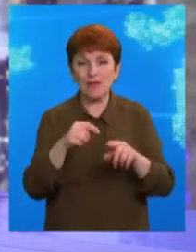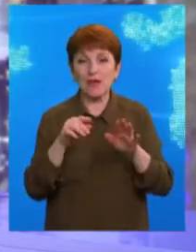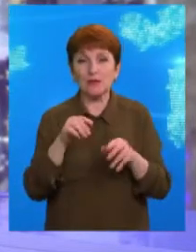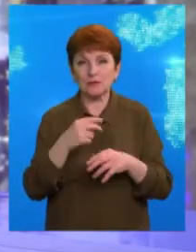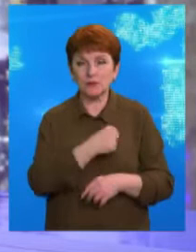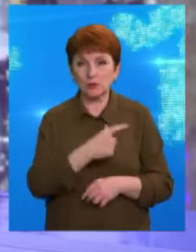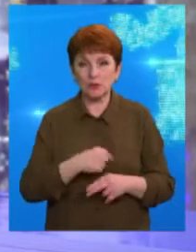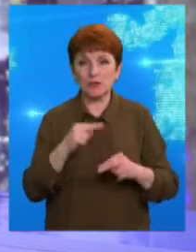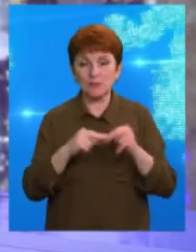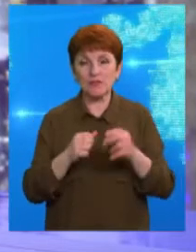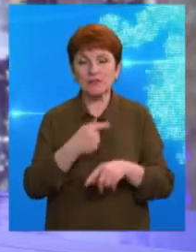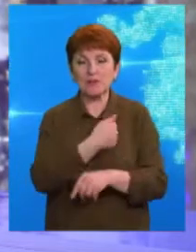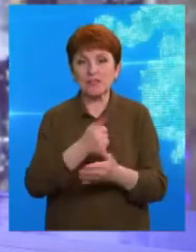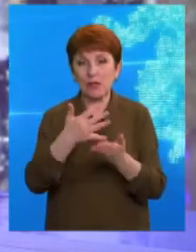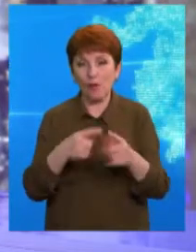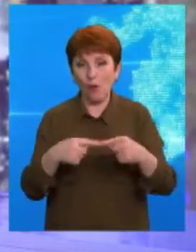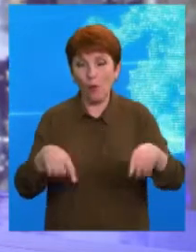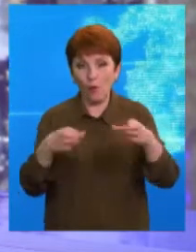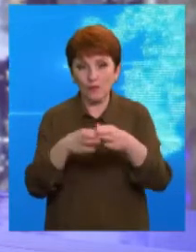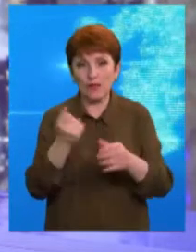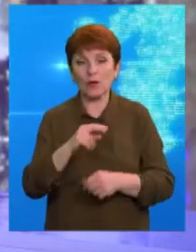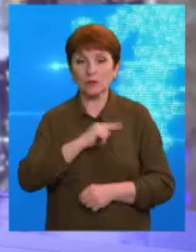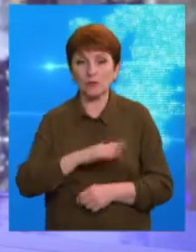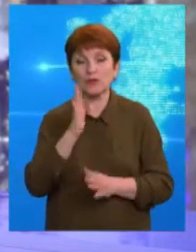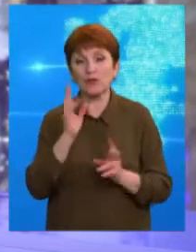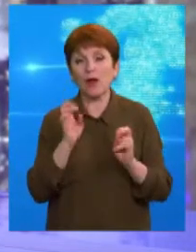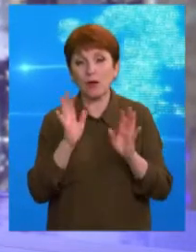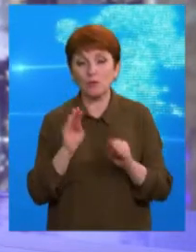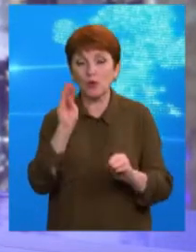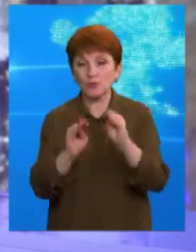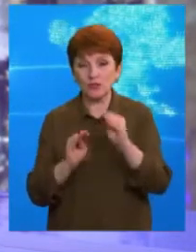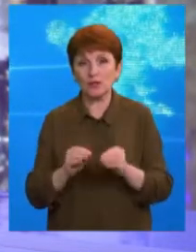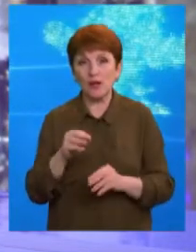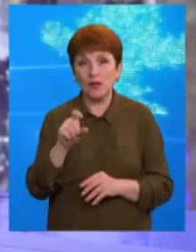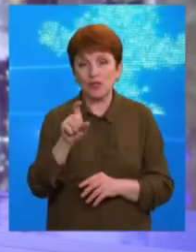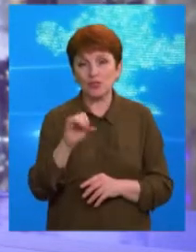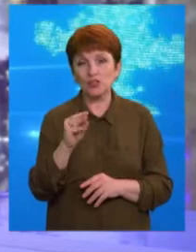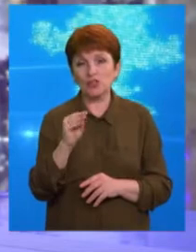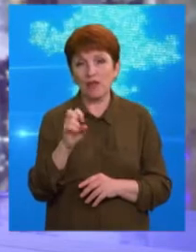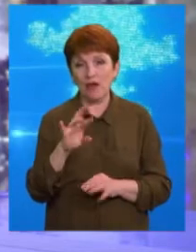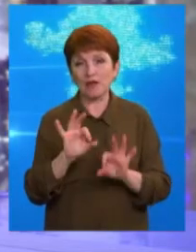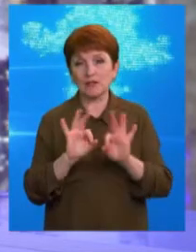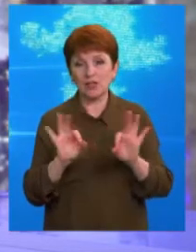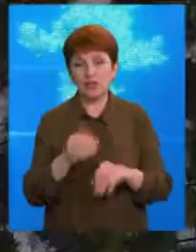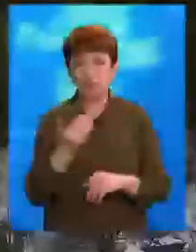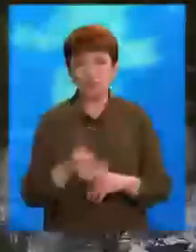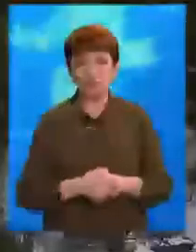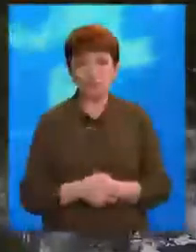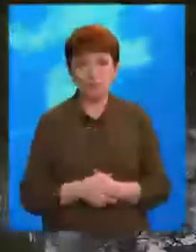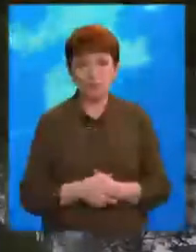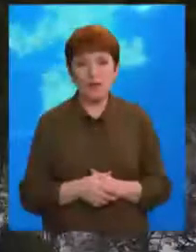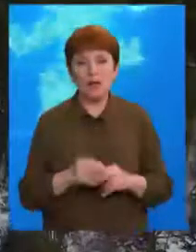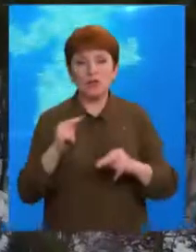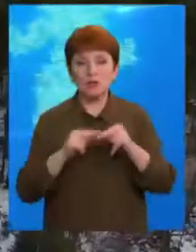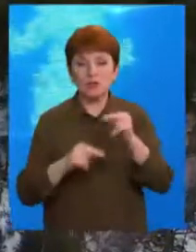строительство медицинского комплекса. Когда он заработает и как будет оснащен? Маргарита Хижняк знает подробности. На